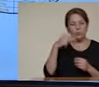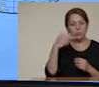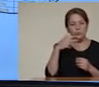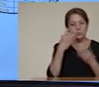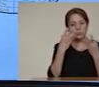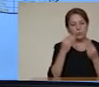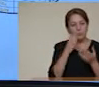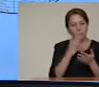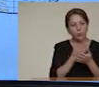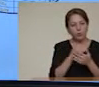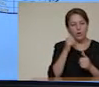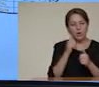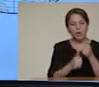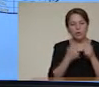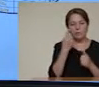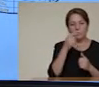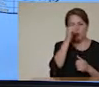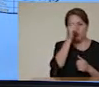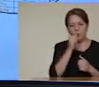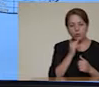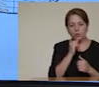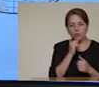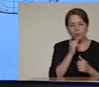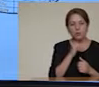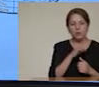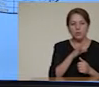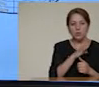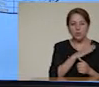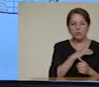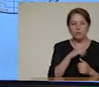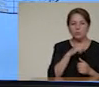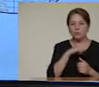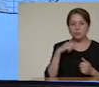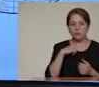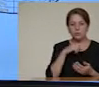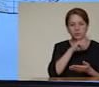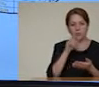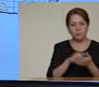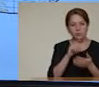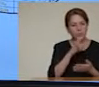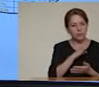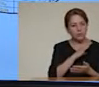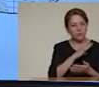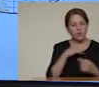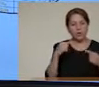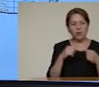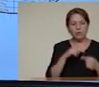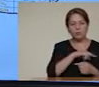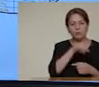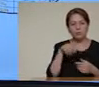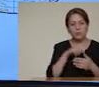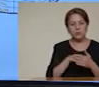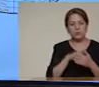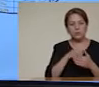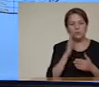iborat har bir oy ekanligini o'zimizga savol berib ko'rganmiz. Albatta bularning ham sabablari